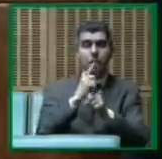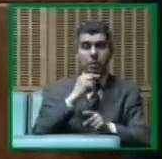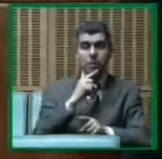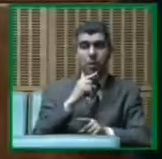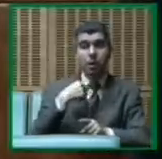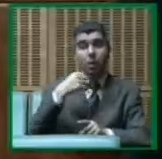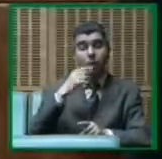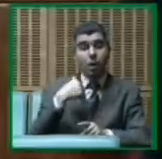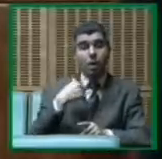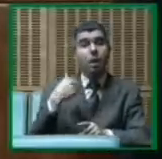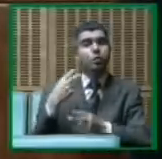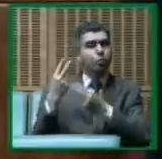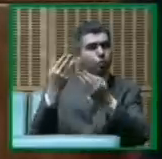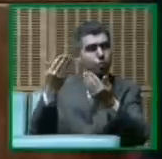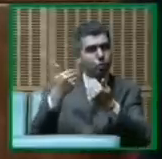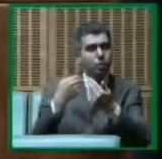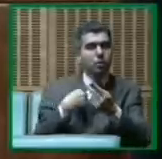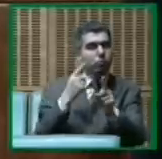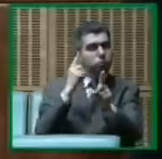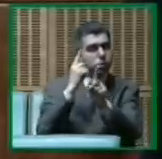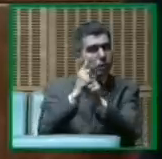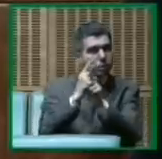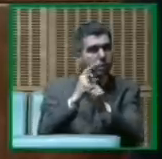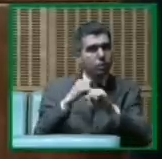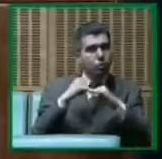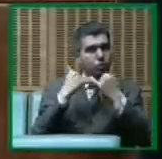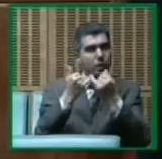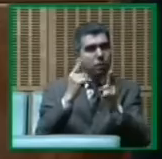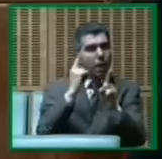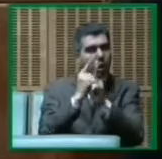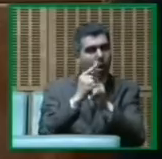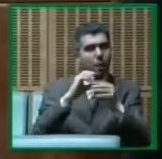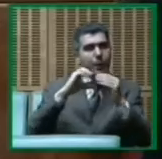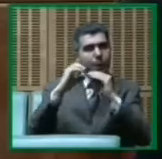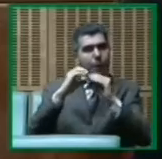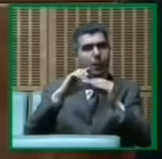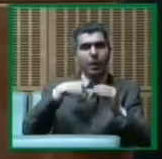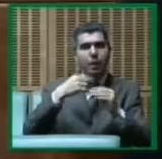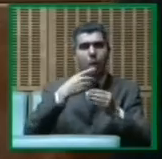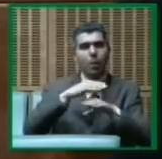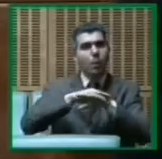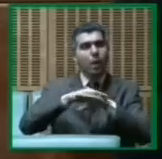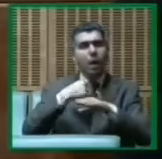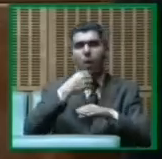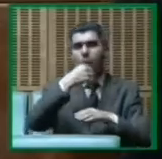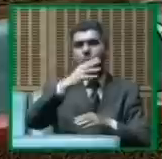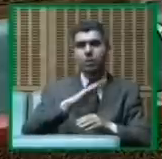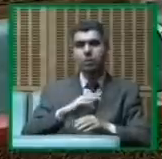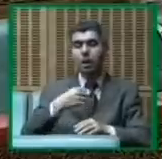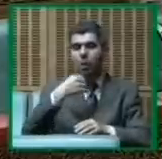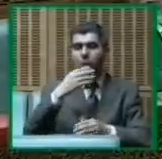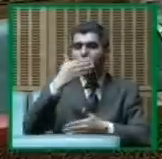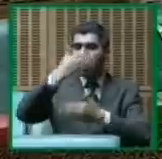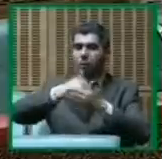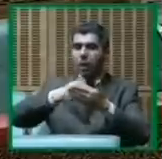هذه القضايا الدقيقة معك يعني في اجتماع ثنائي لمعالجتها، وعلى أين أنه في إطار العقدة البرنامج